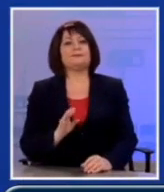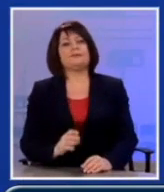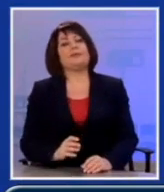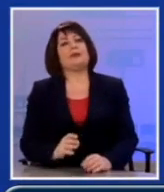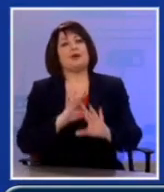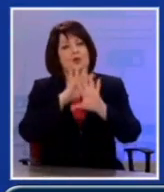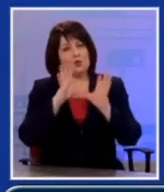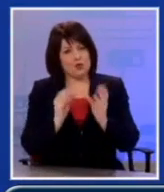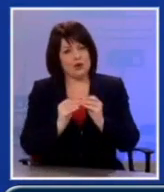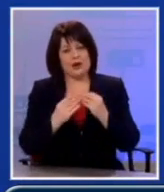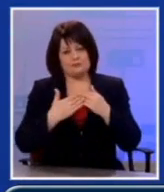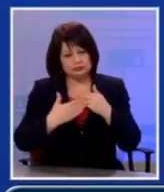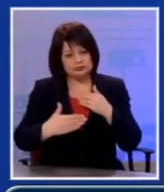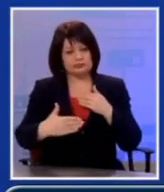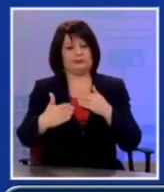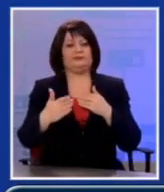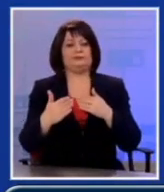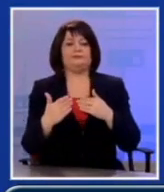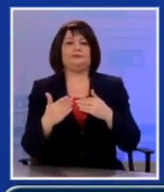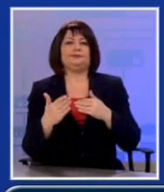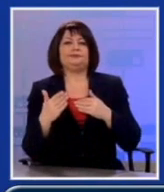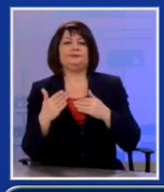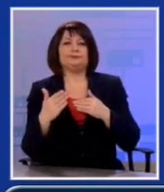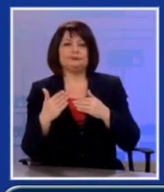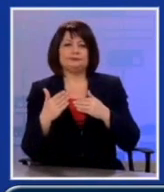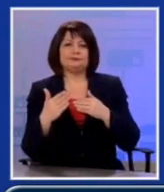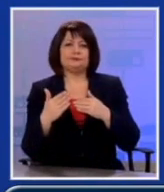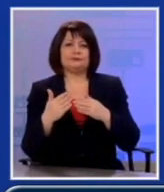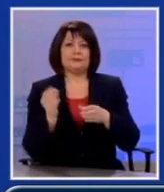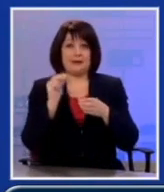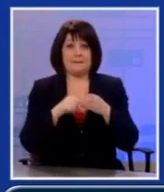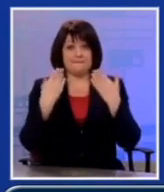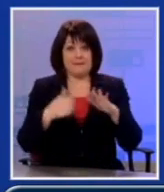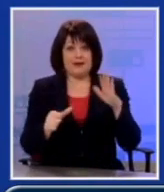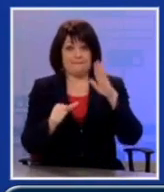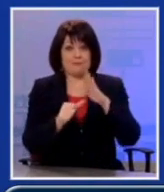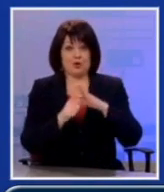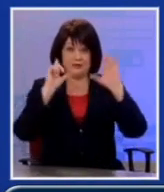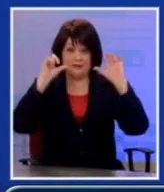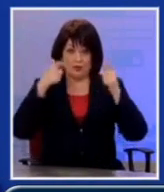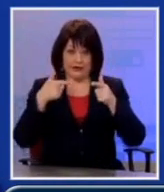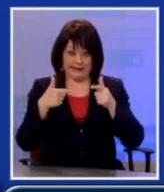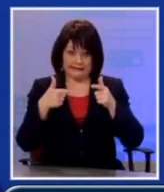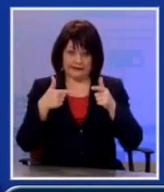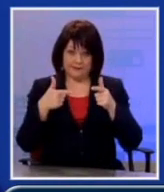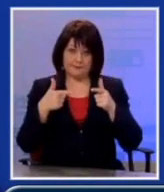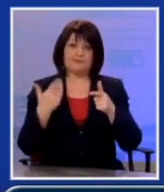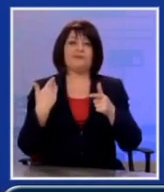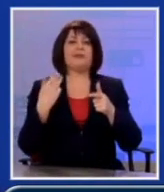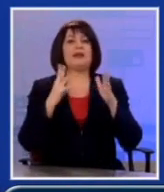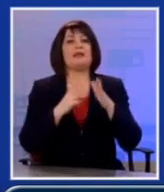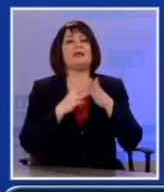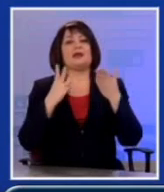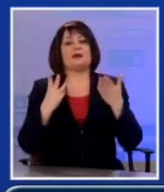την διάρκεια από την εκλογή Προέδρου της Δημοκρατίας που έλαβε χώρα στις